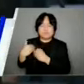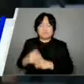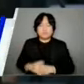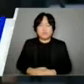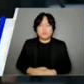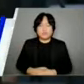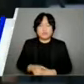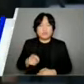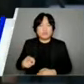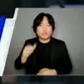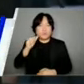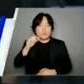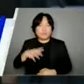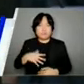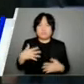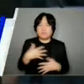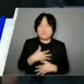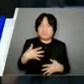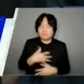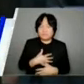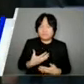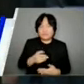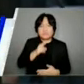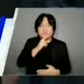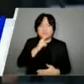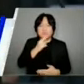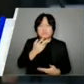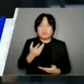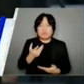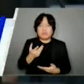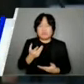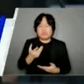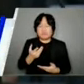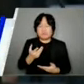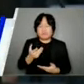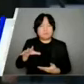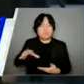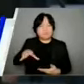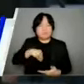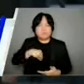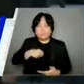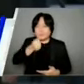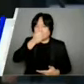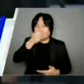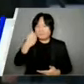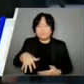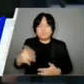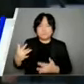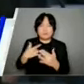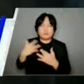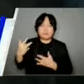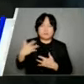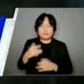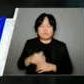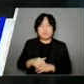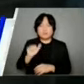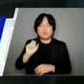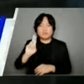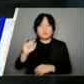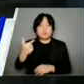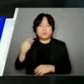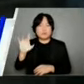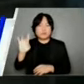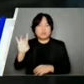siya itapon sa dagat, di na siya nakapalag. Noong gabi ng August 8, dumating na sila sa